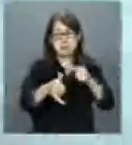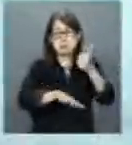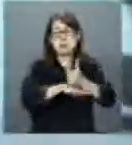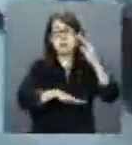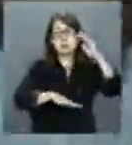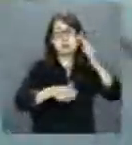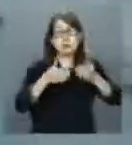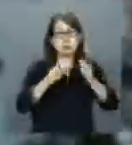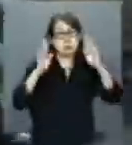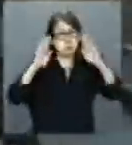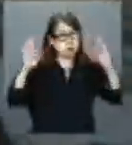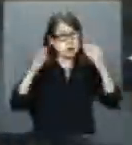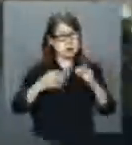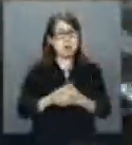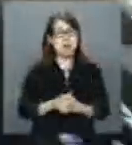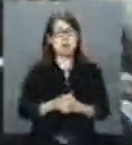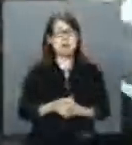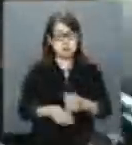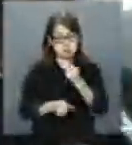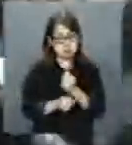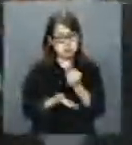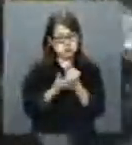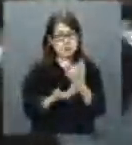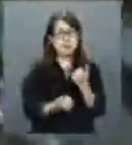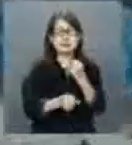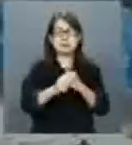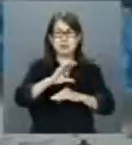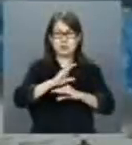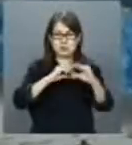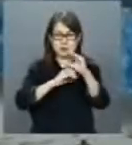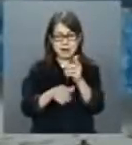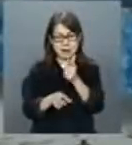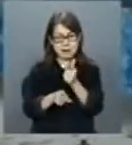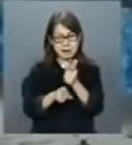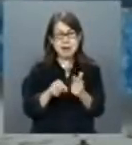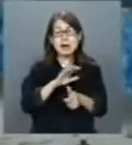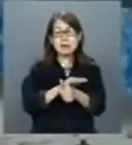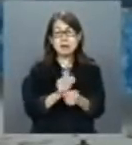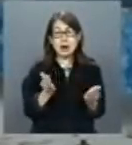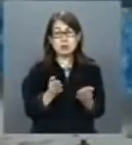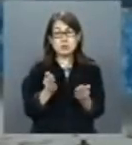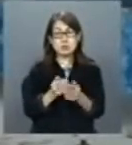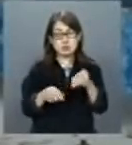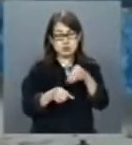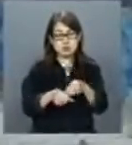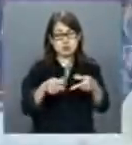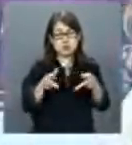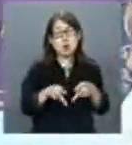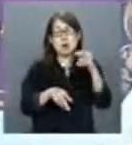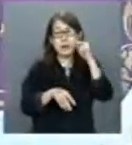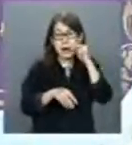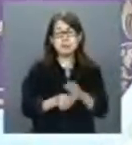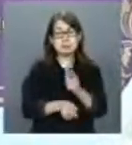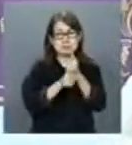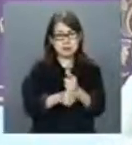ที่ช่วยแนะนำจนเกิดโครงการอนุบาลลูกเต่ากระบนเกาะทะลุสนองพระราชดำริสมเด็จพระเทพรัตนราชสุดา